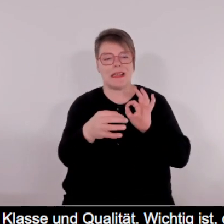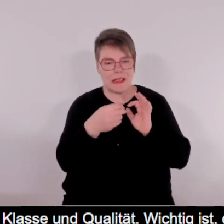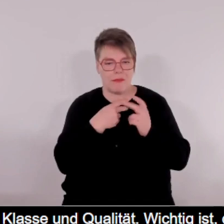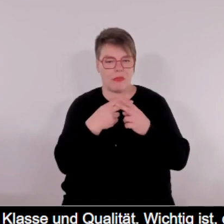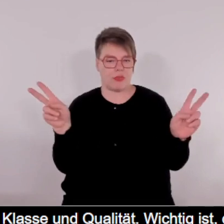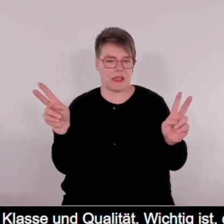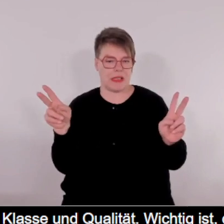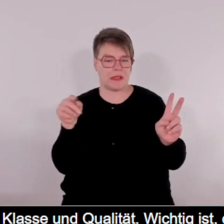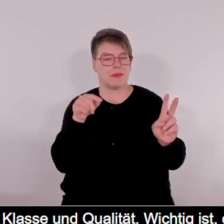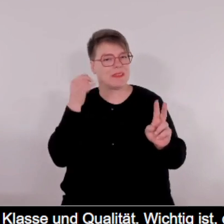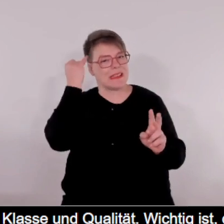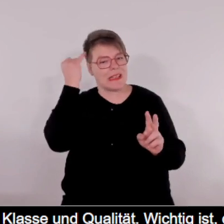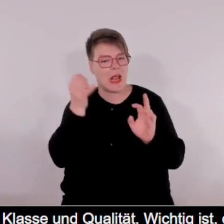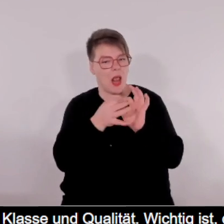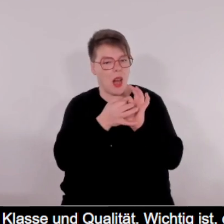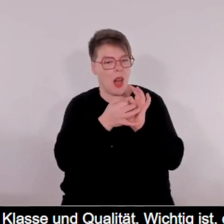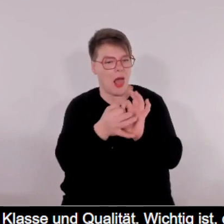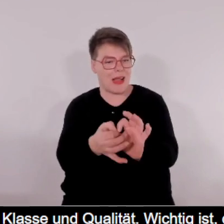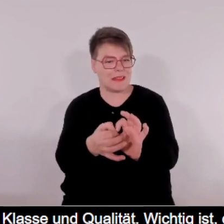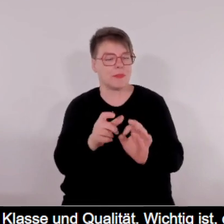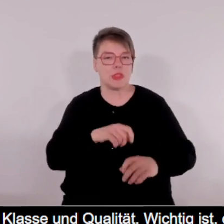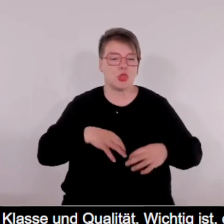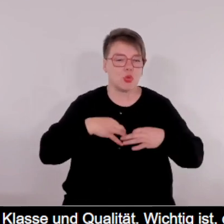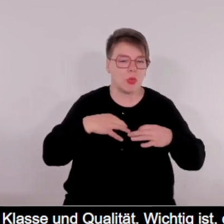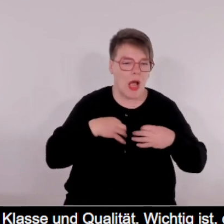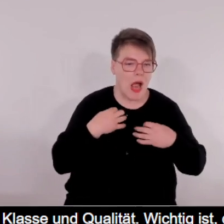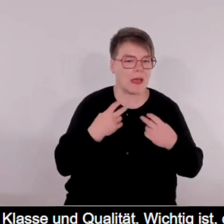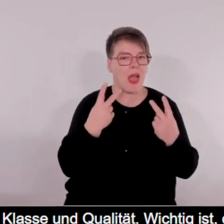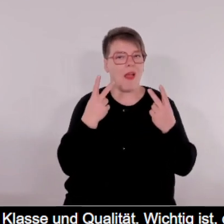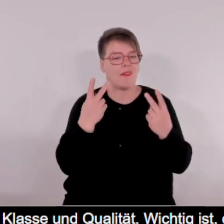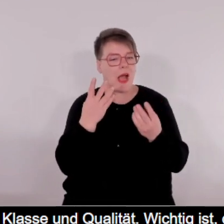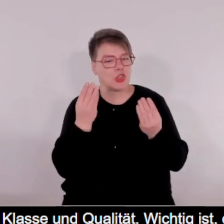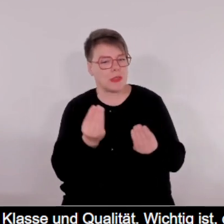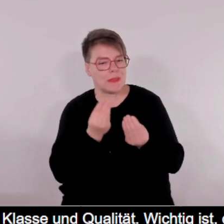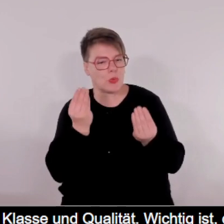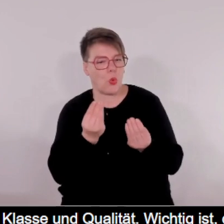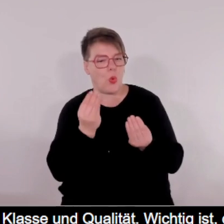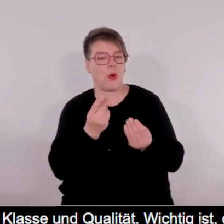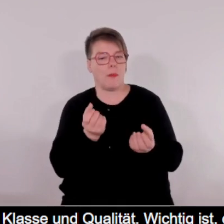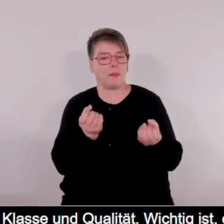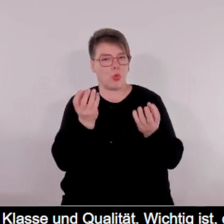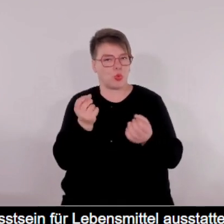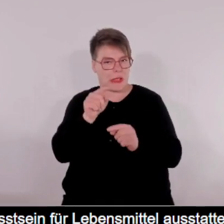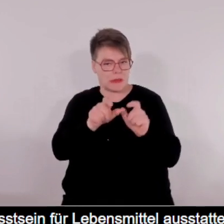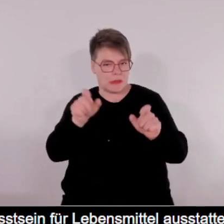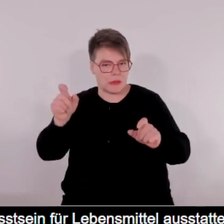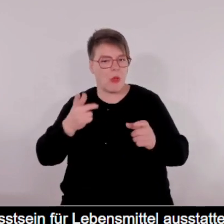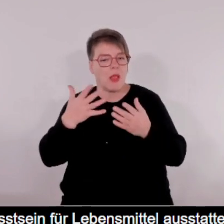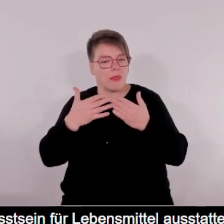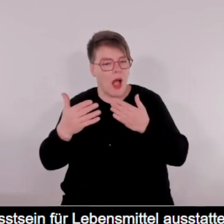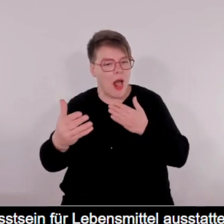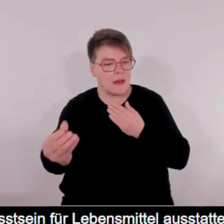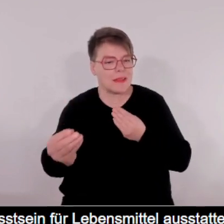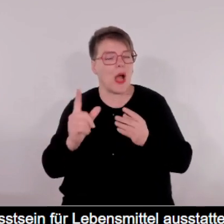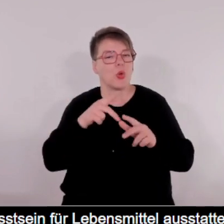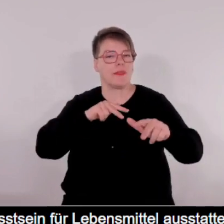tatsächlich mit 50 Prozent regionaler Ware, ob bio oder konventionell, ausgestattet sein. Auch da